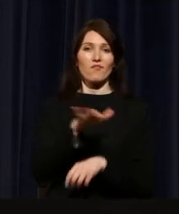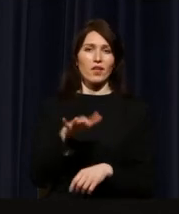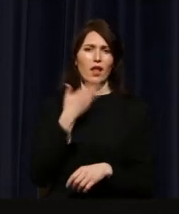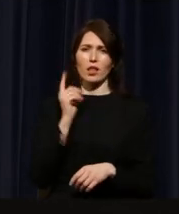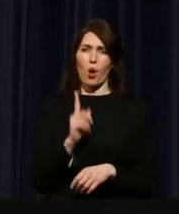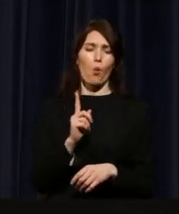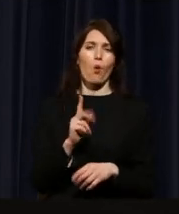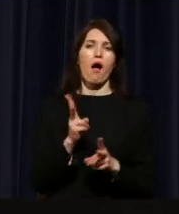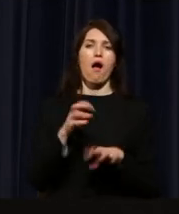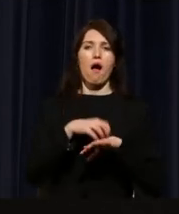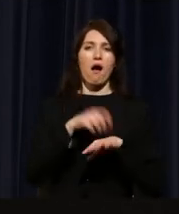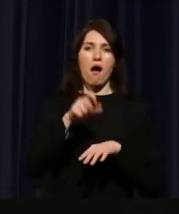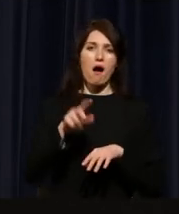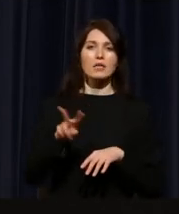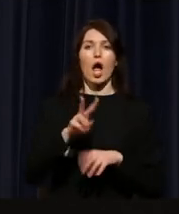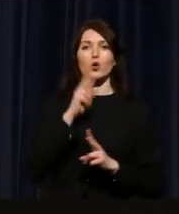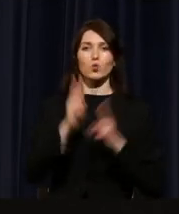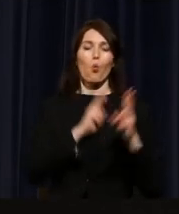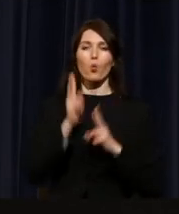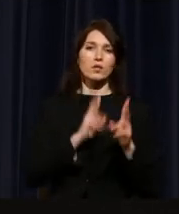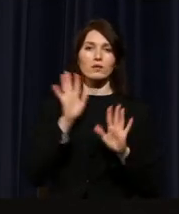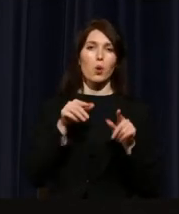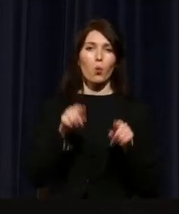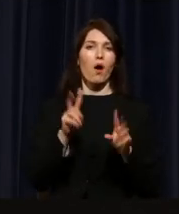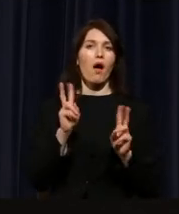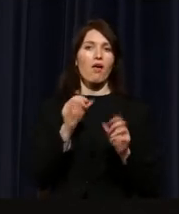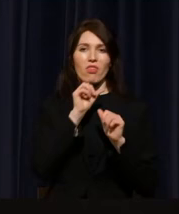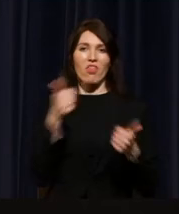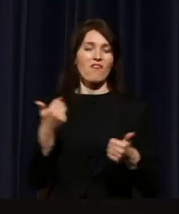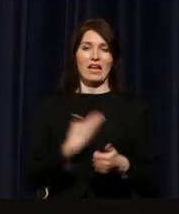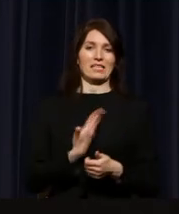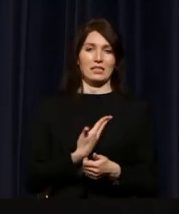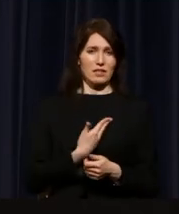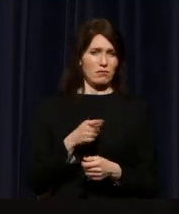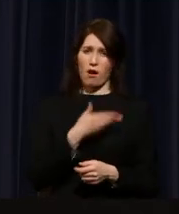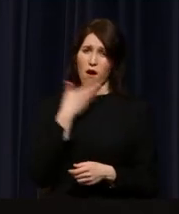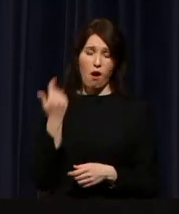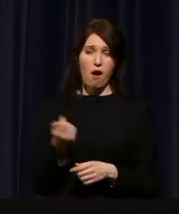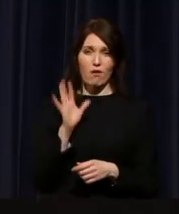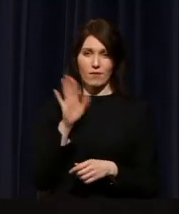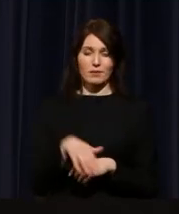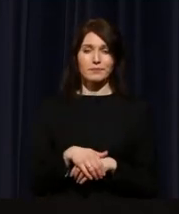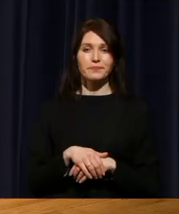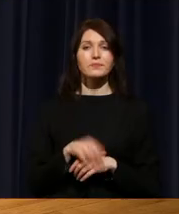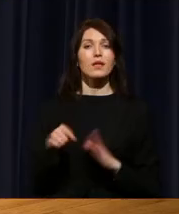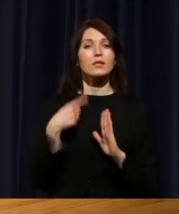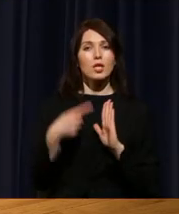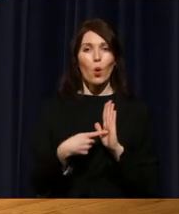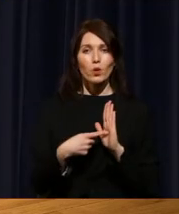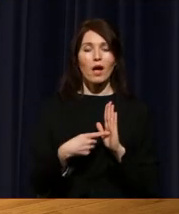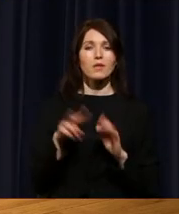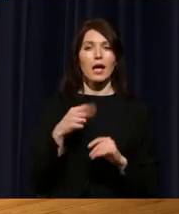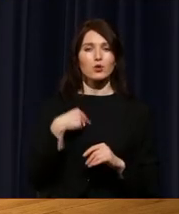ir tie, kuri sūdzētos par to, ka viņi nevar iztikt. Tā viennozīmīgi nav. Nu jā, šis ir tas jautājums, kas